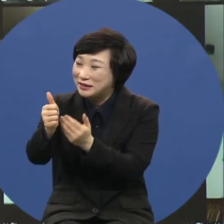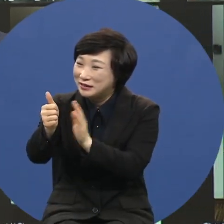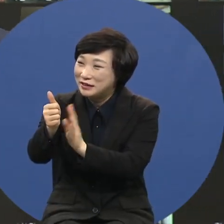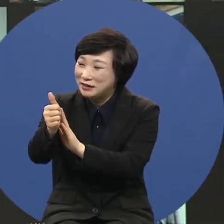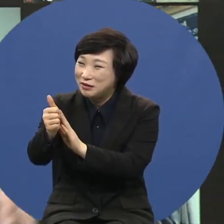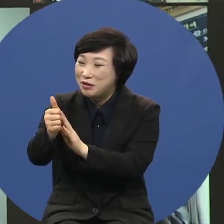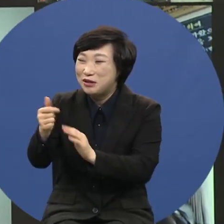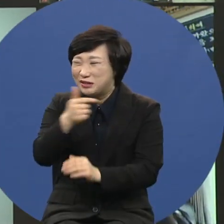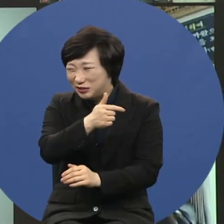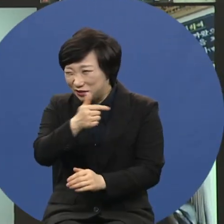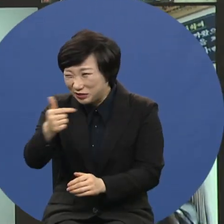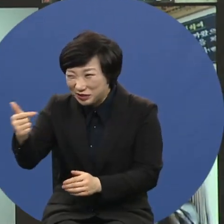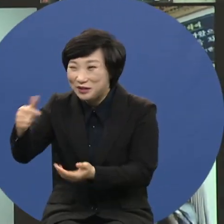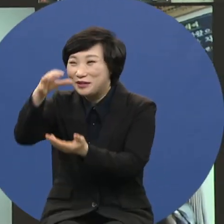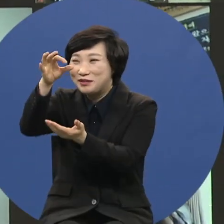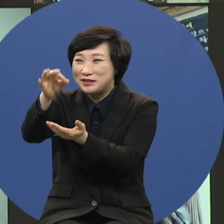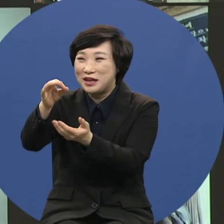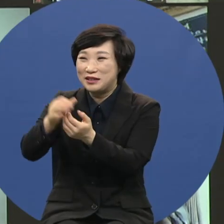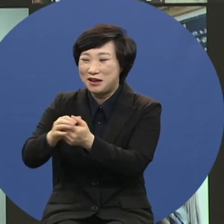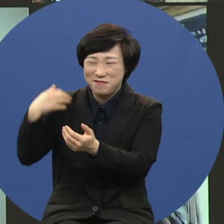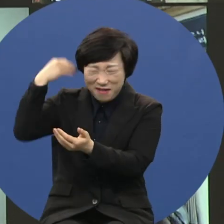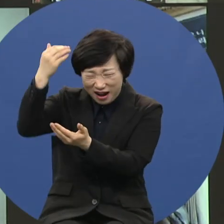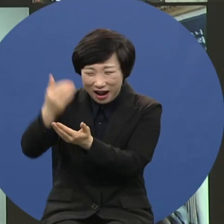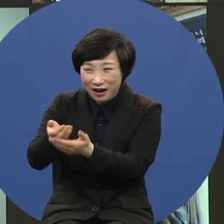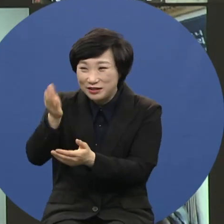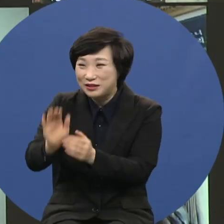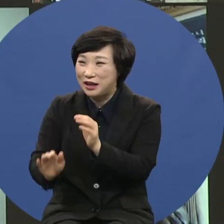그 어마어마한 돈을